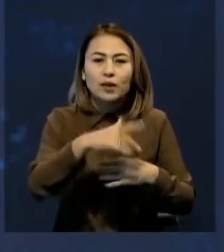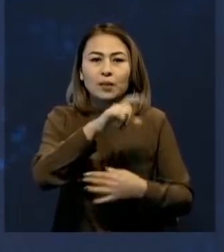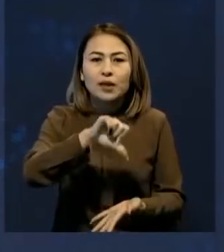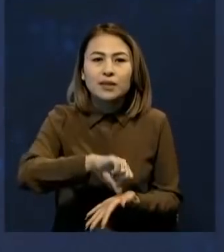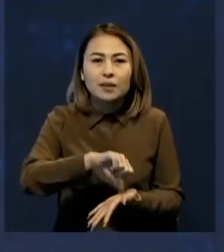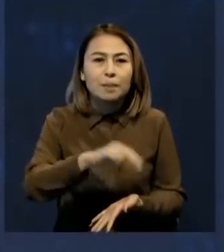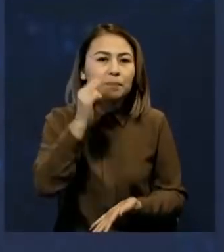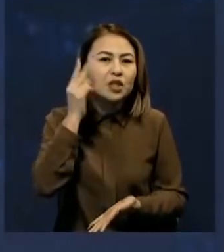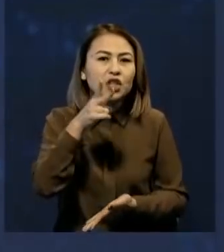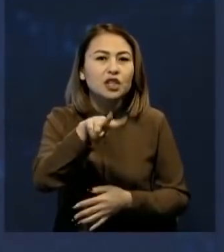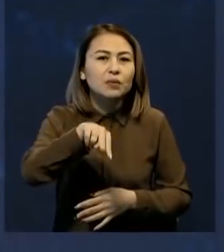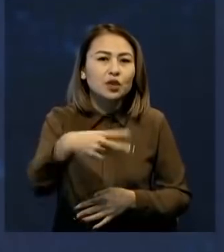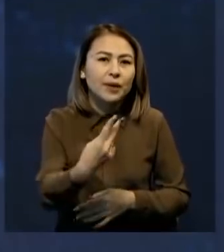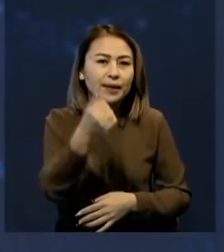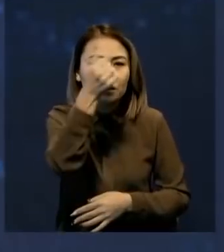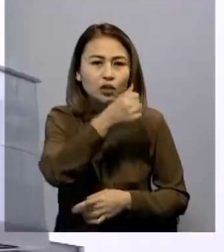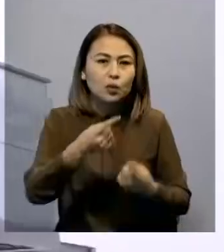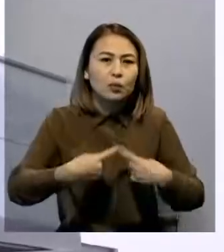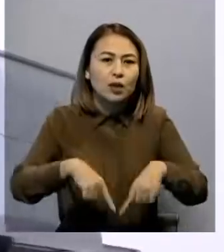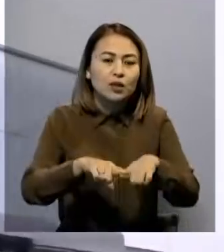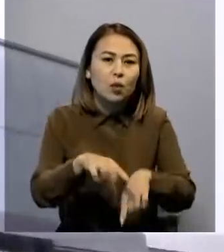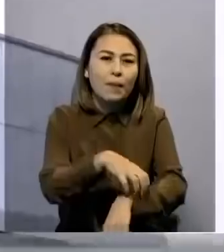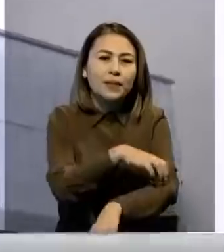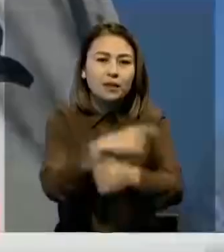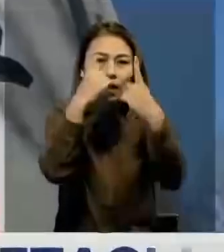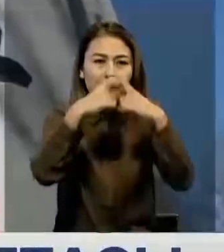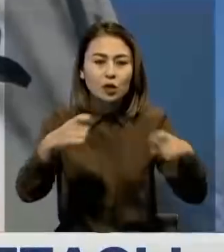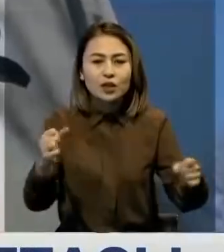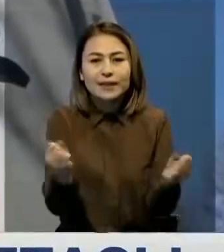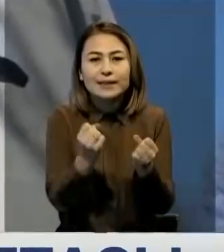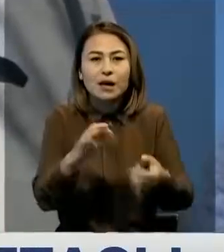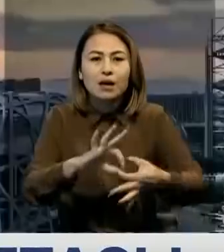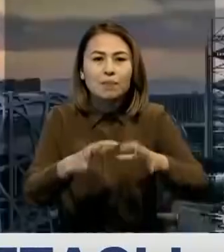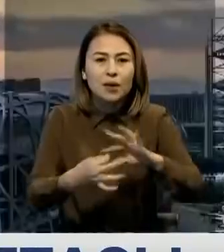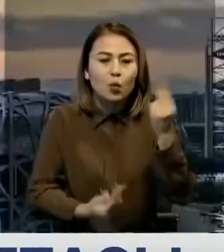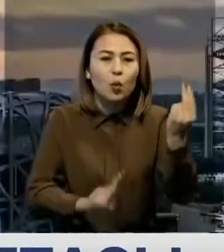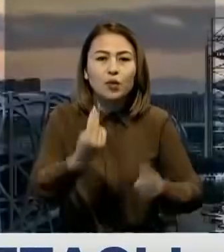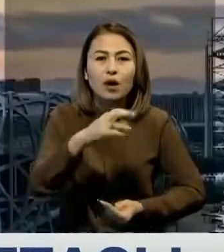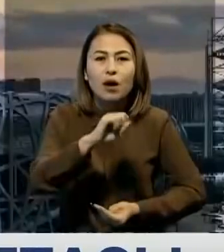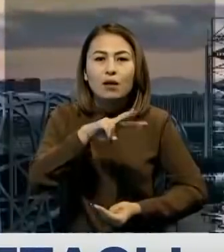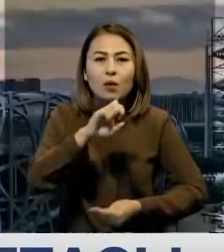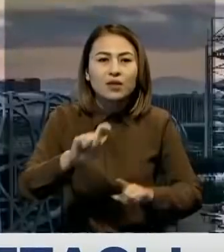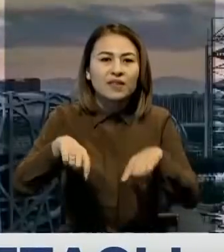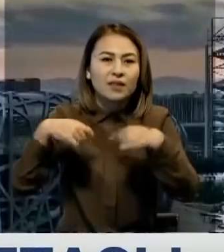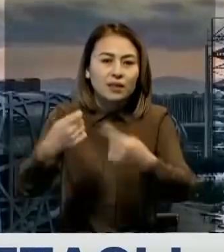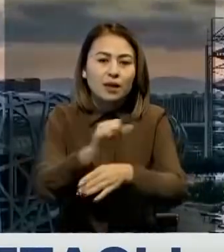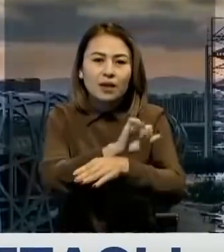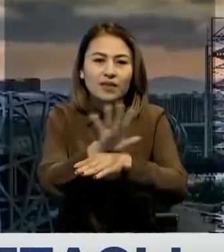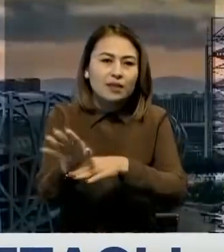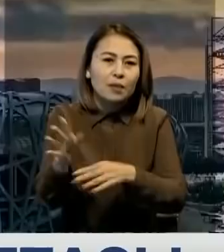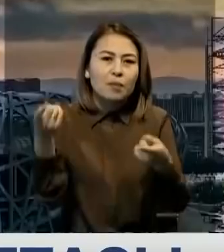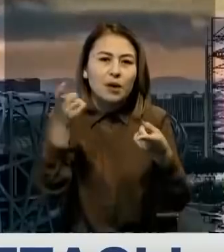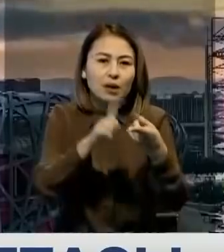жуық адам қатысады. Бейжің 2022 ұйымдастыру комитетінің хабарлауынша, қысқы олимпиада ойындарының алау эстафетасы